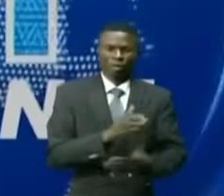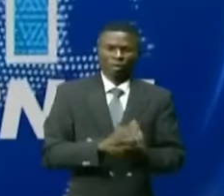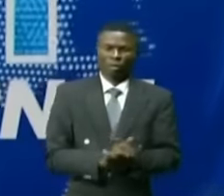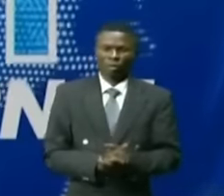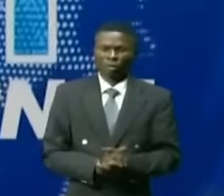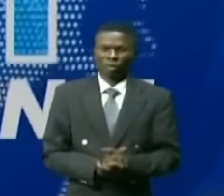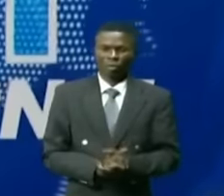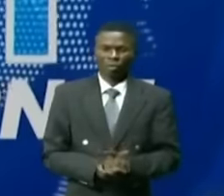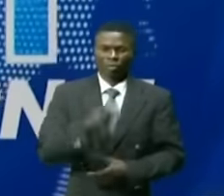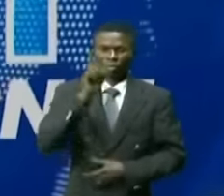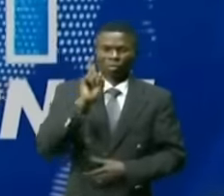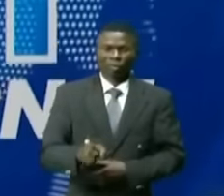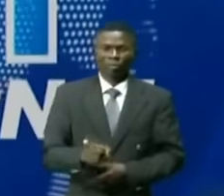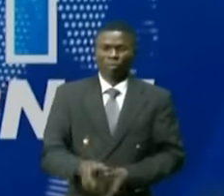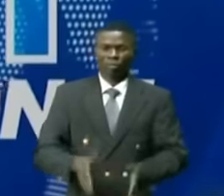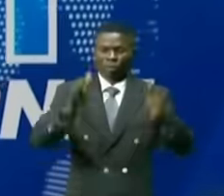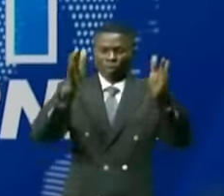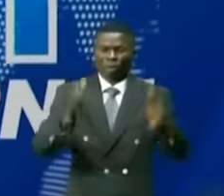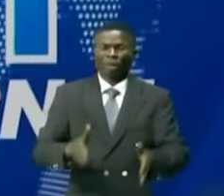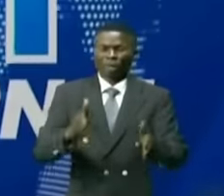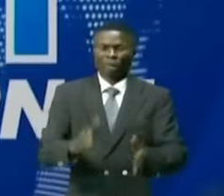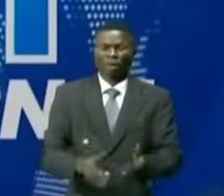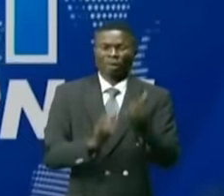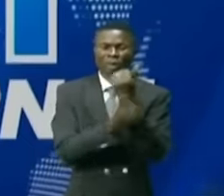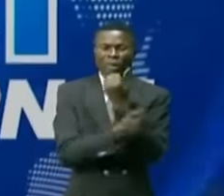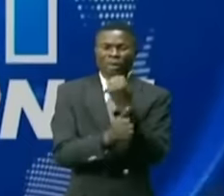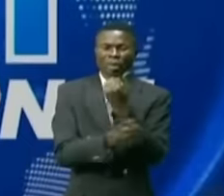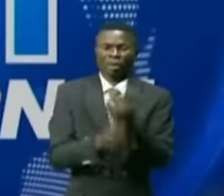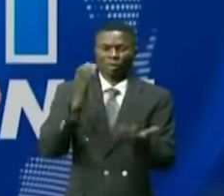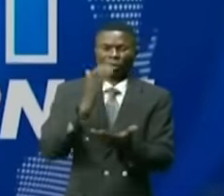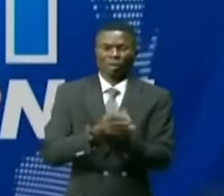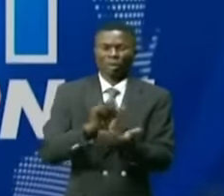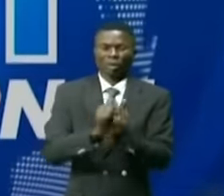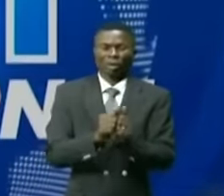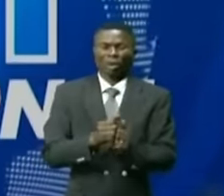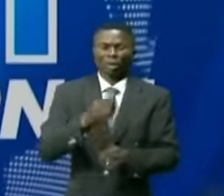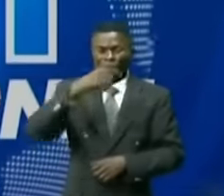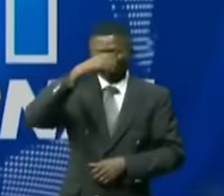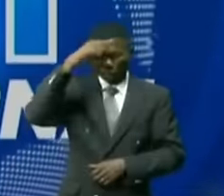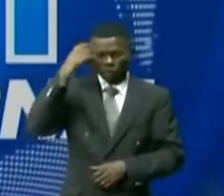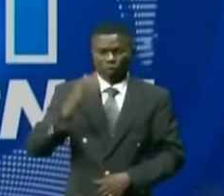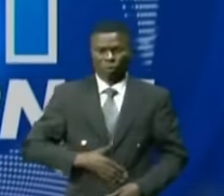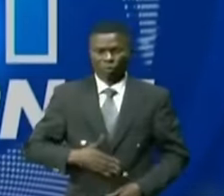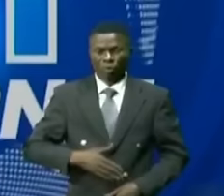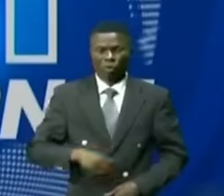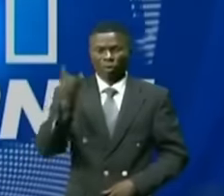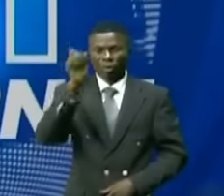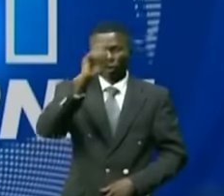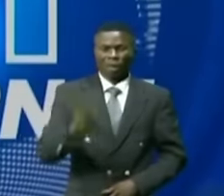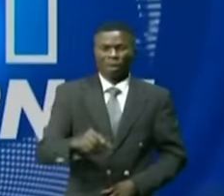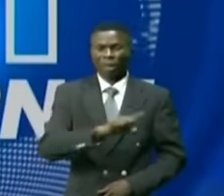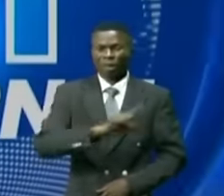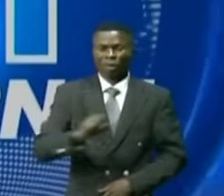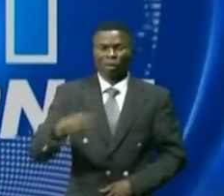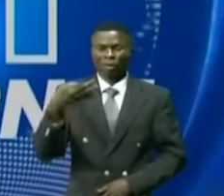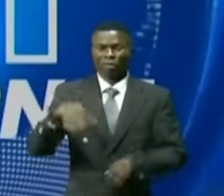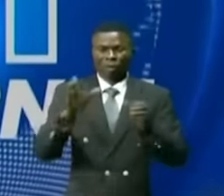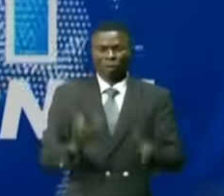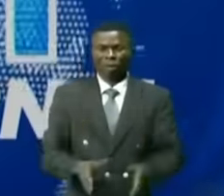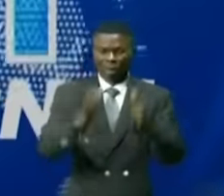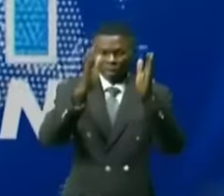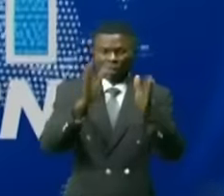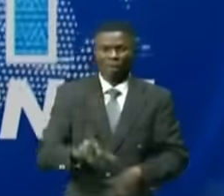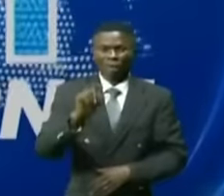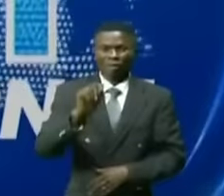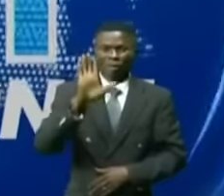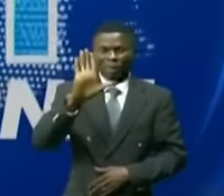100 tonnes de maïs pour répondre en urgence à la crise de cette denrée très prisée. 30 000 francs congolais, c'est le prix du sac de